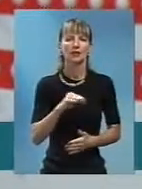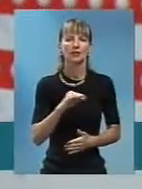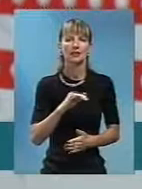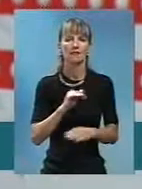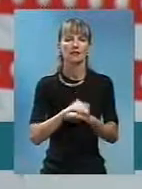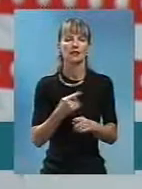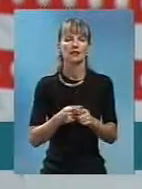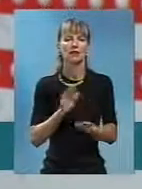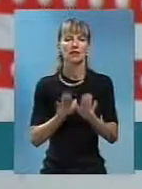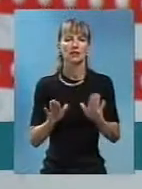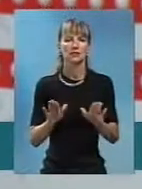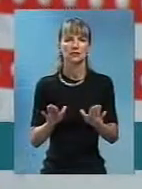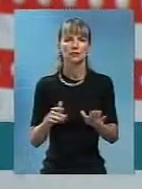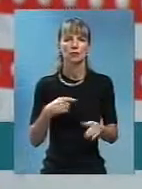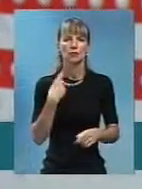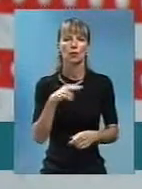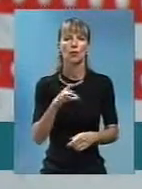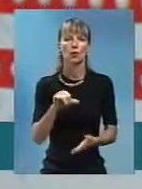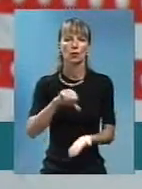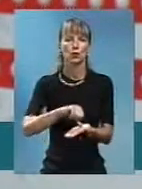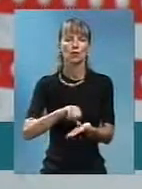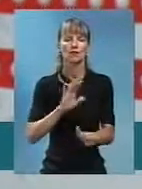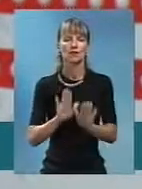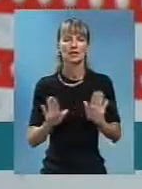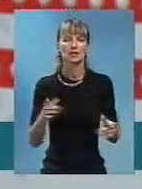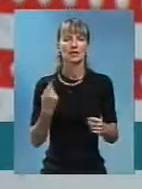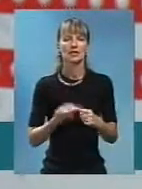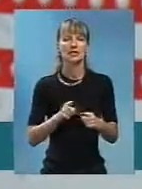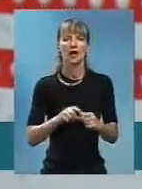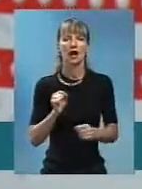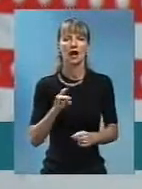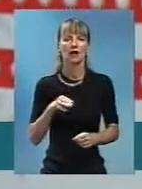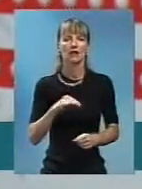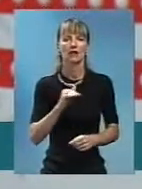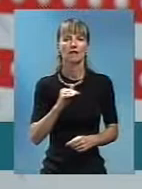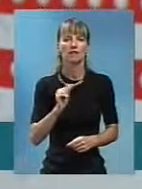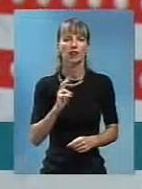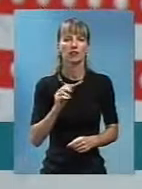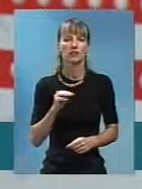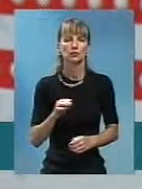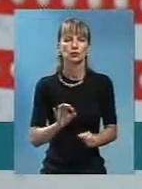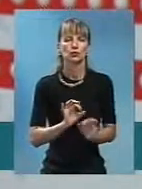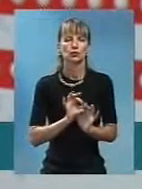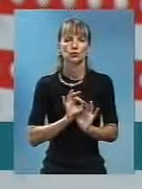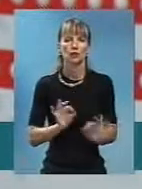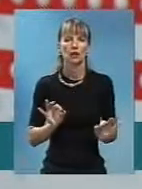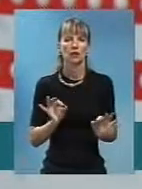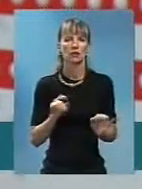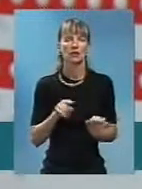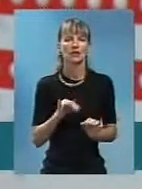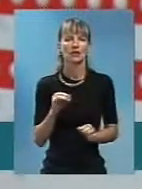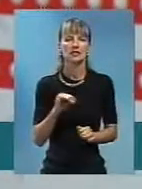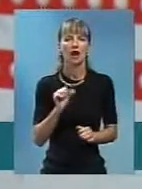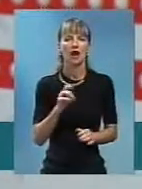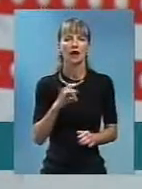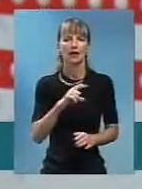речі, ми ще поговоримо про учасників виставки. Це артефакт унікальний по-своєму, бо він з архіву. В